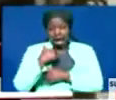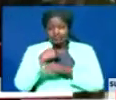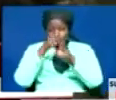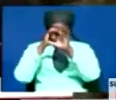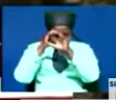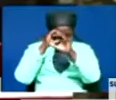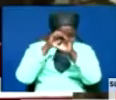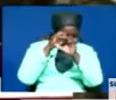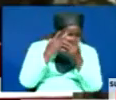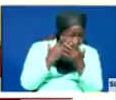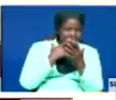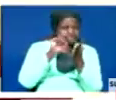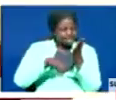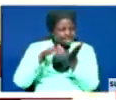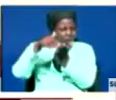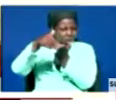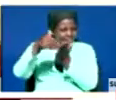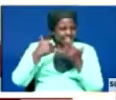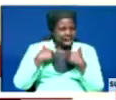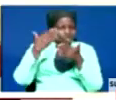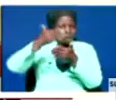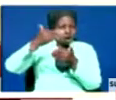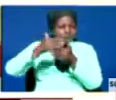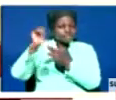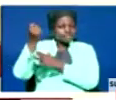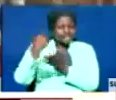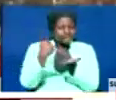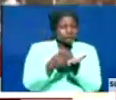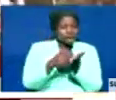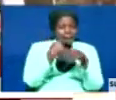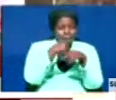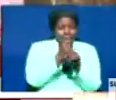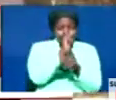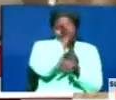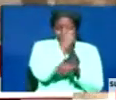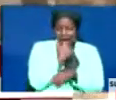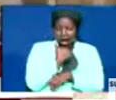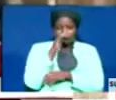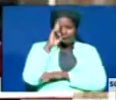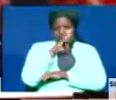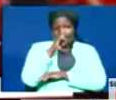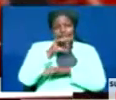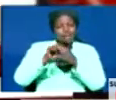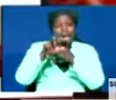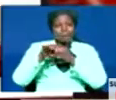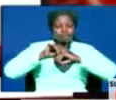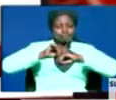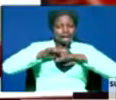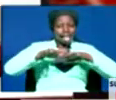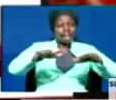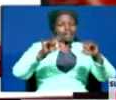kwenye mpaka kati ya Kenya na Uganda, ambayo inalifanya taifa hili kuwa kwenye hatari ya kusambaa kwa ugonjwa huo.